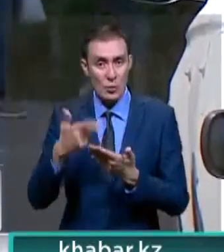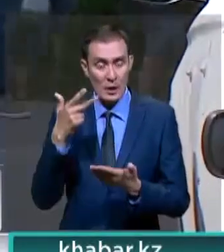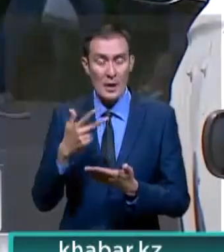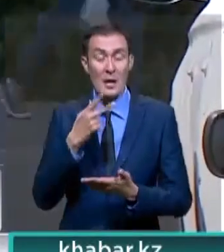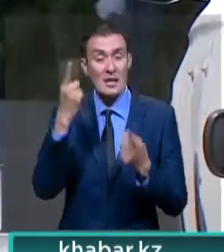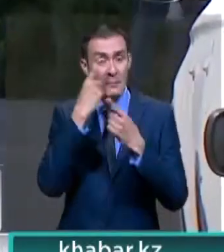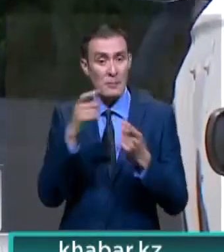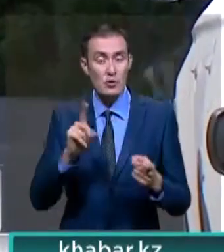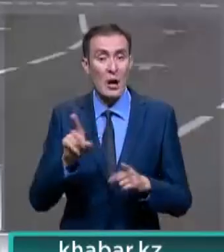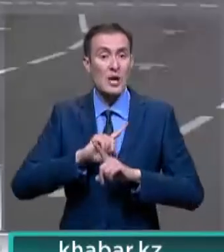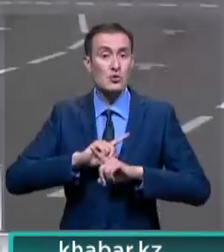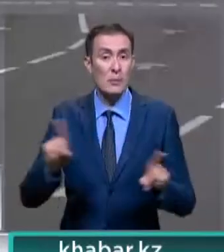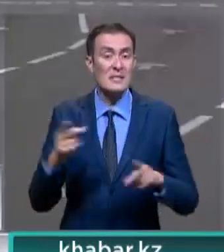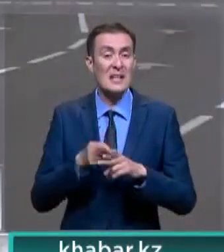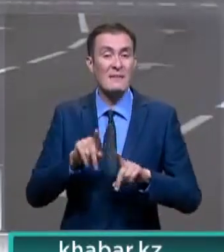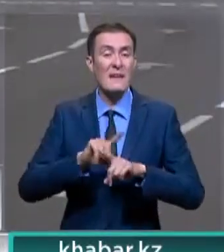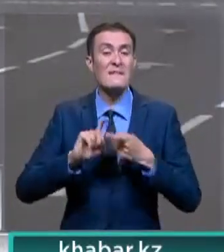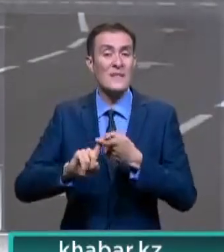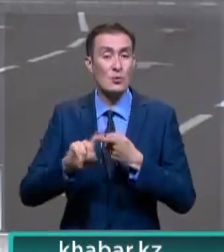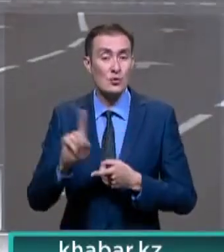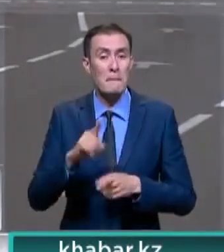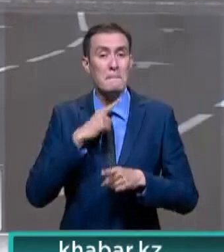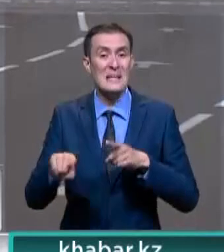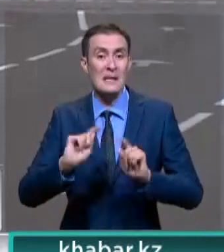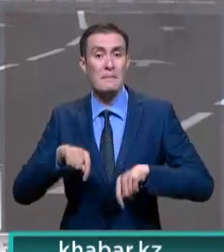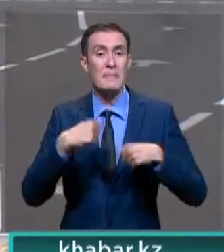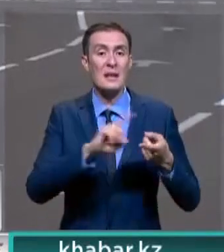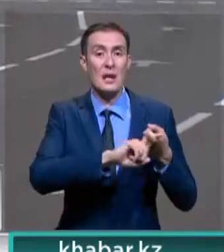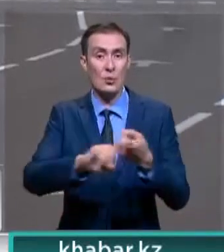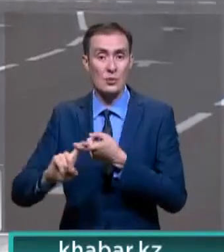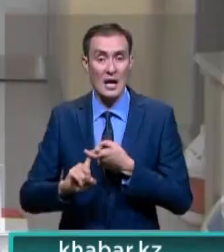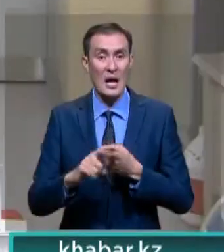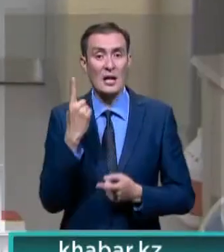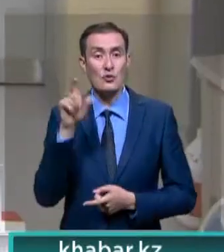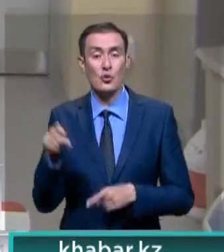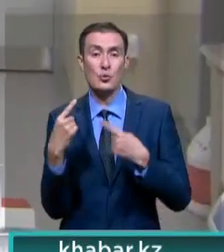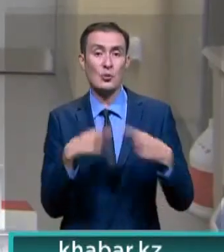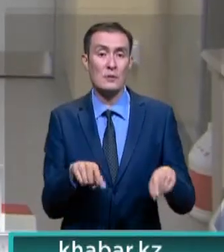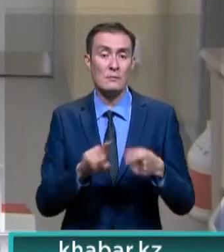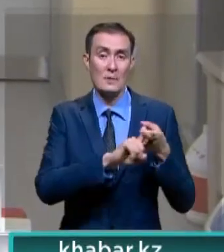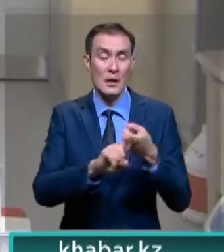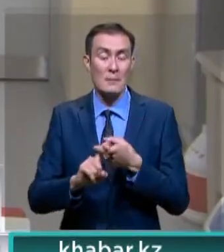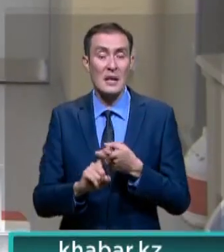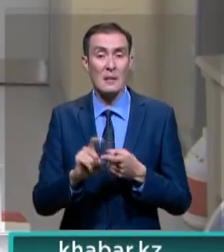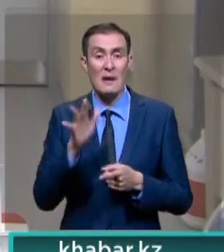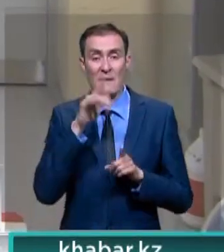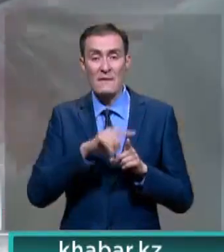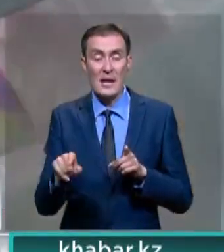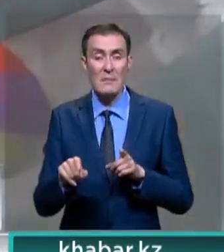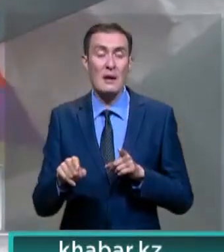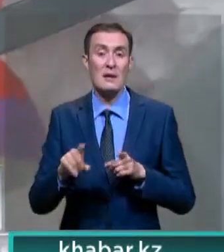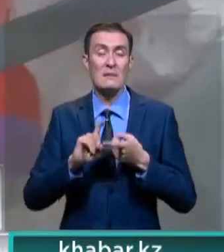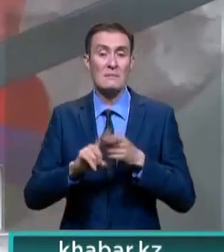Эксперты напоминают об особенностях этого вида коронавируса. Он быстро передается от одного человека к другому. При этом инкубационный период индийского